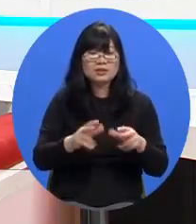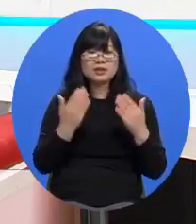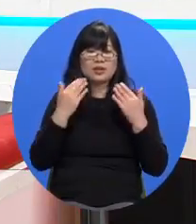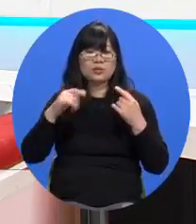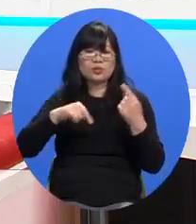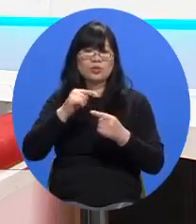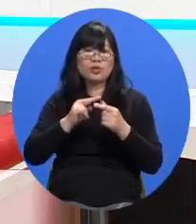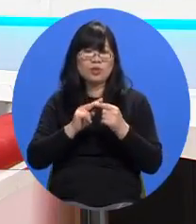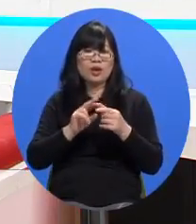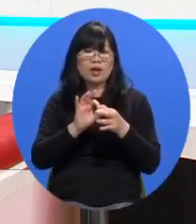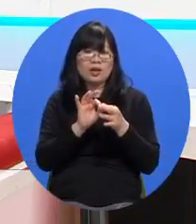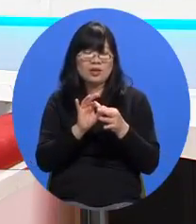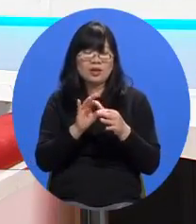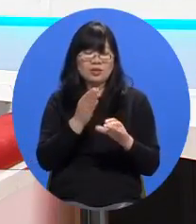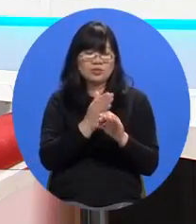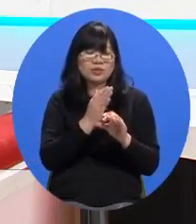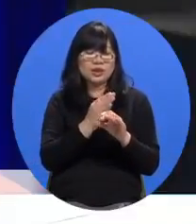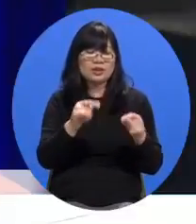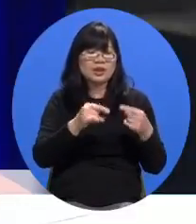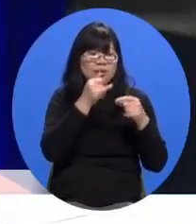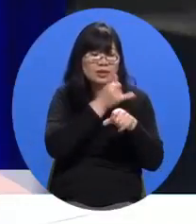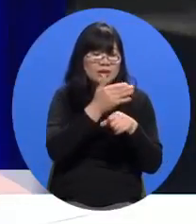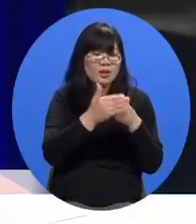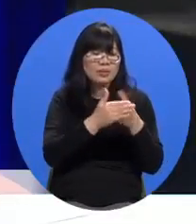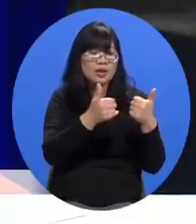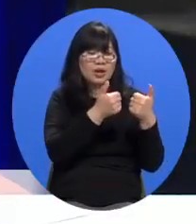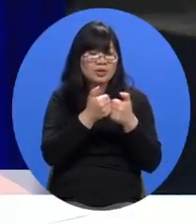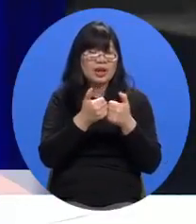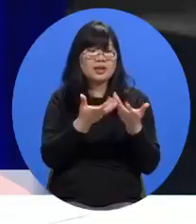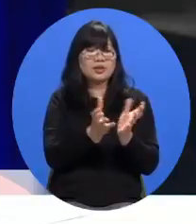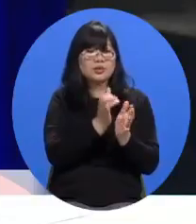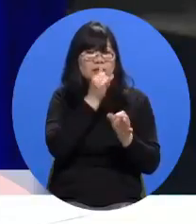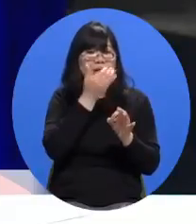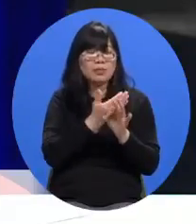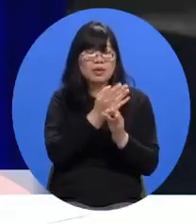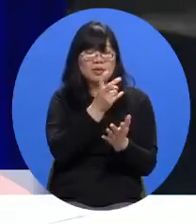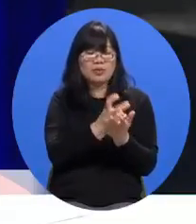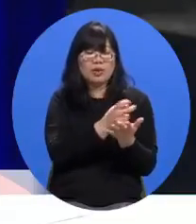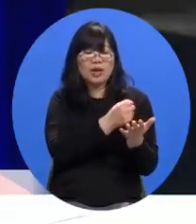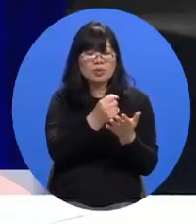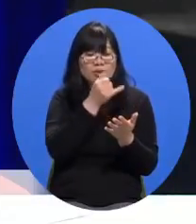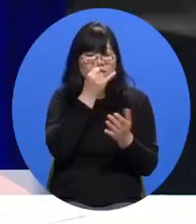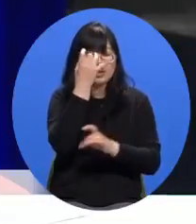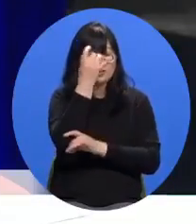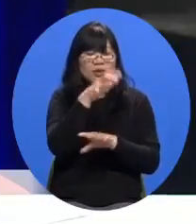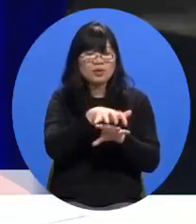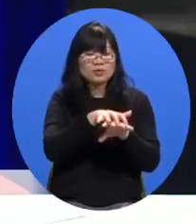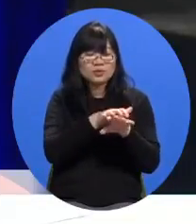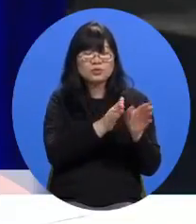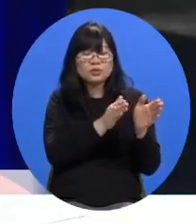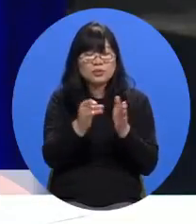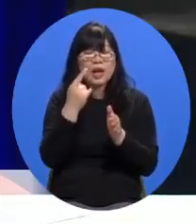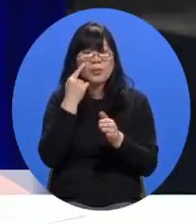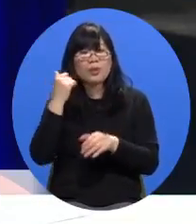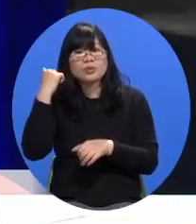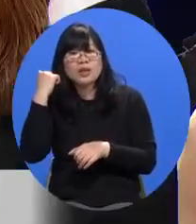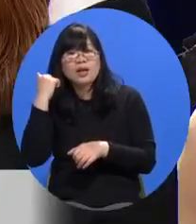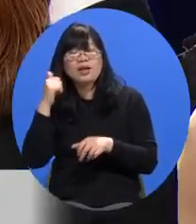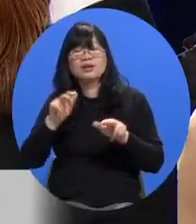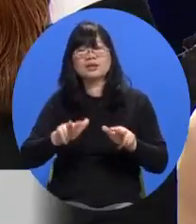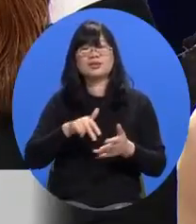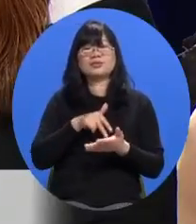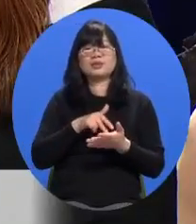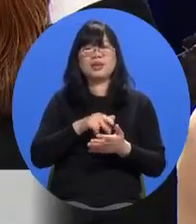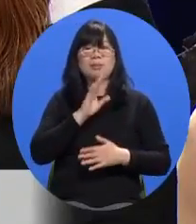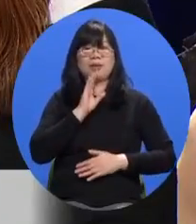운영과 관련해서 주체들이 참여해서 의논하는 기구라면 네네. 그 제도가 갖고 있는 기본 조직을 갖추자라고 하는 의미로